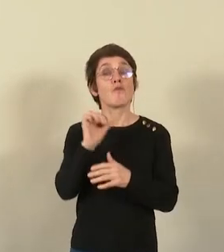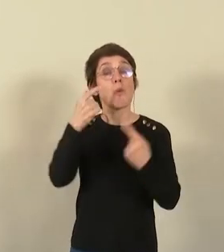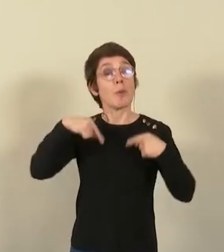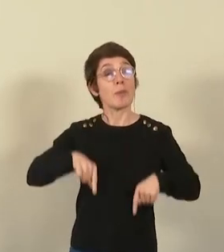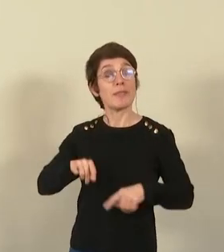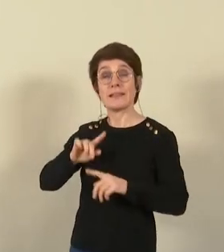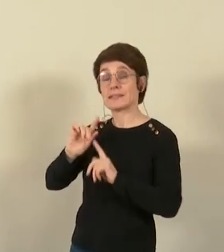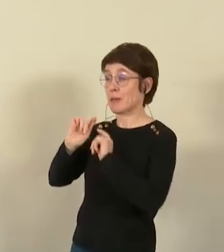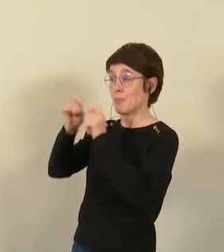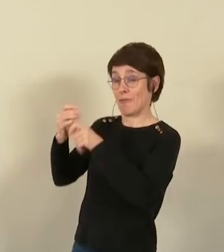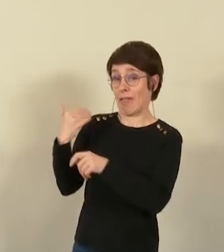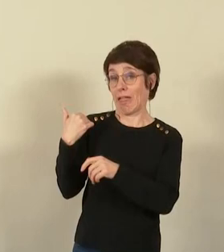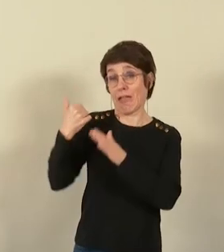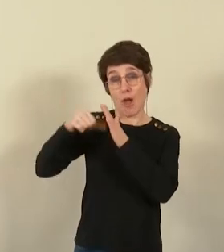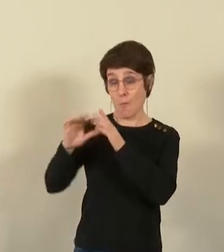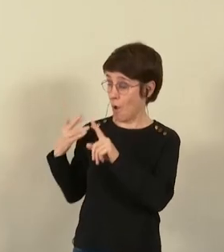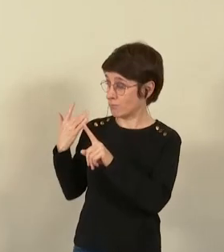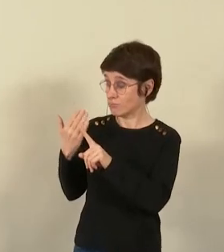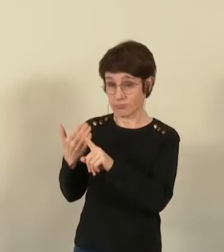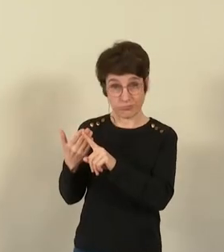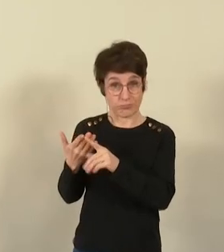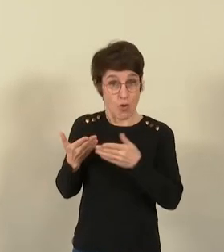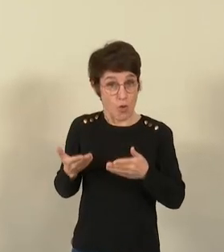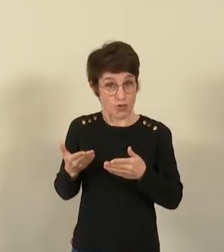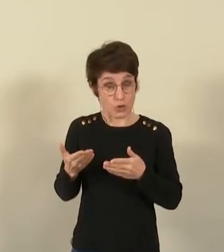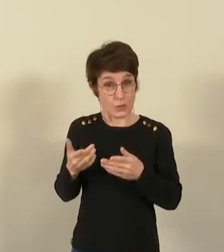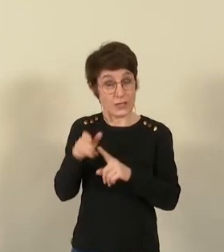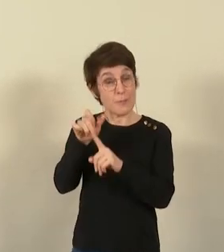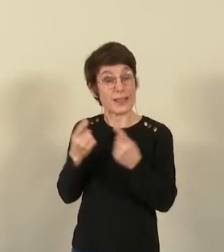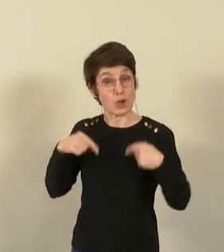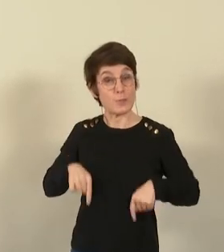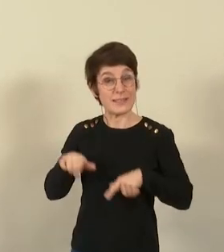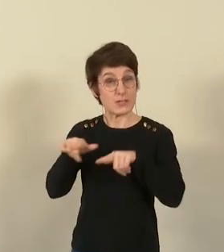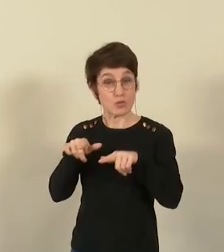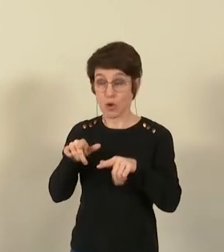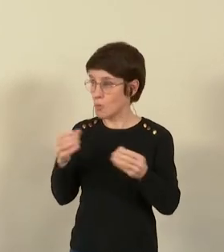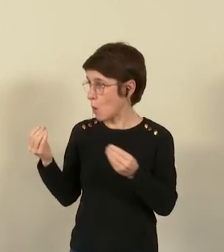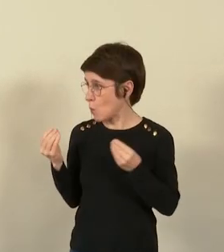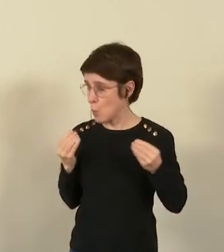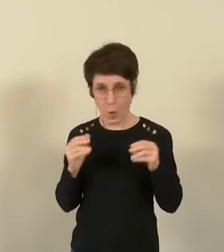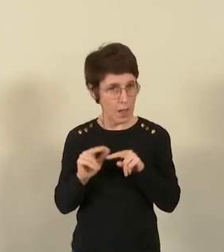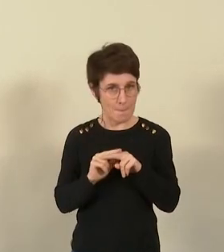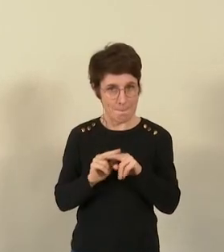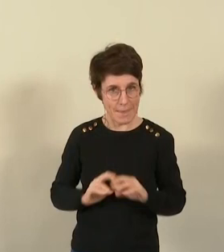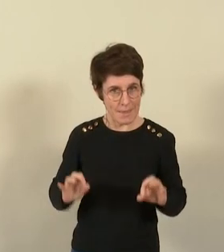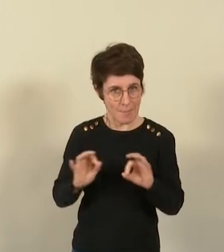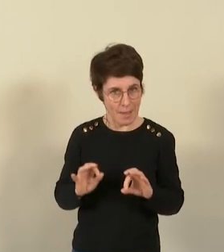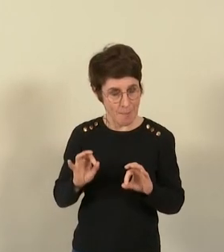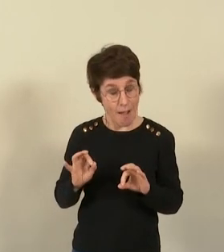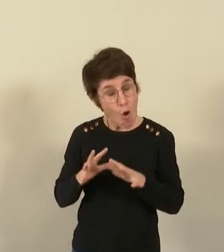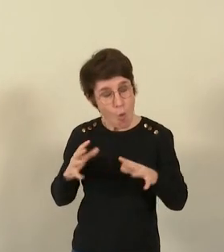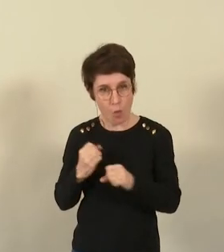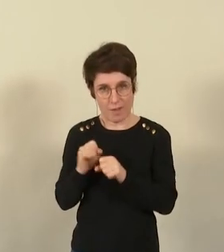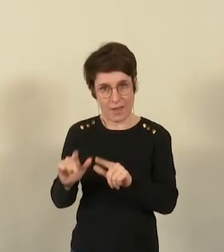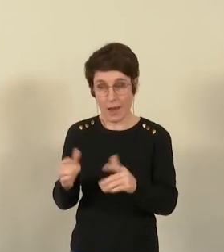Matignon notre pays est toujours dépourvu de ministre en charge du logement et pourtant il aurait forte affaire en effet il y